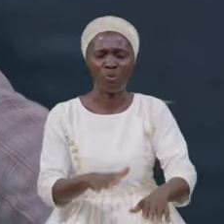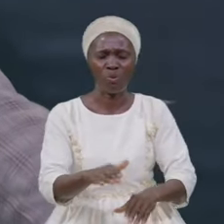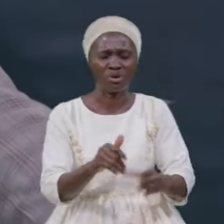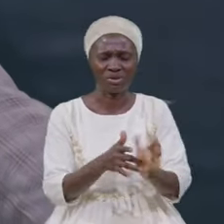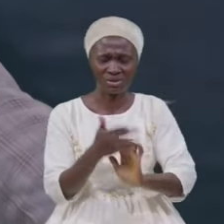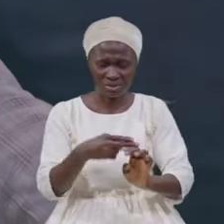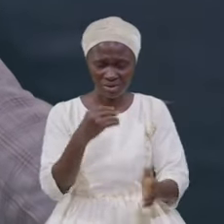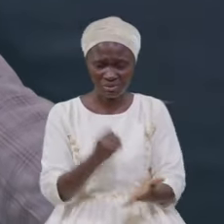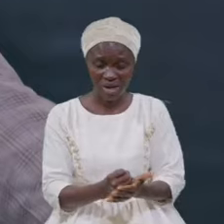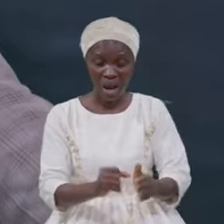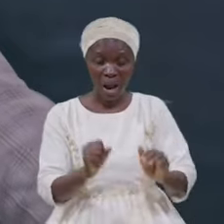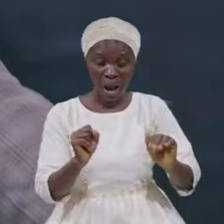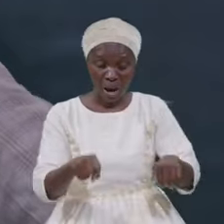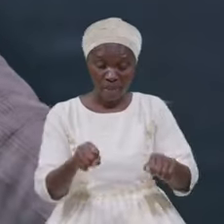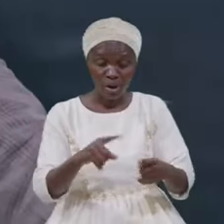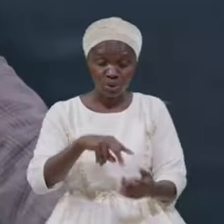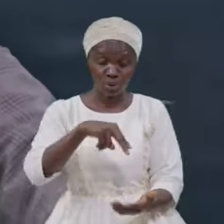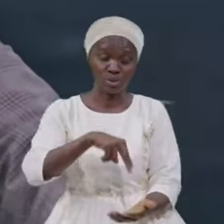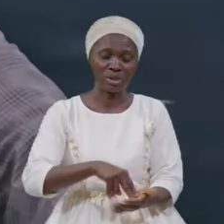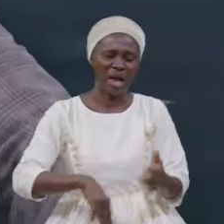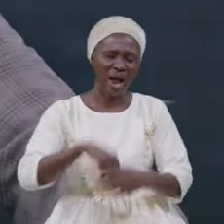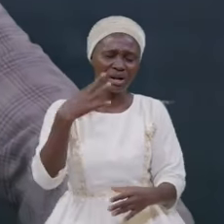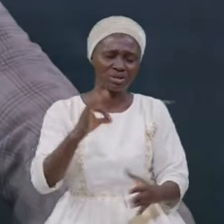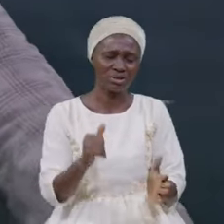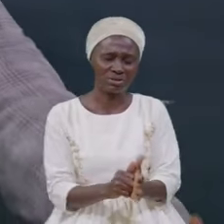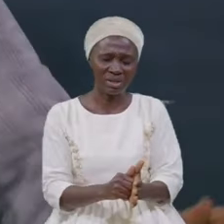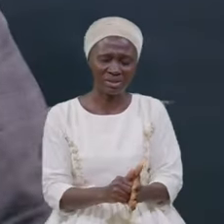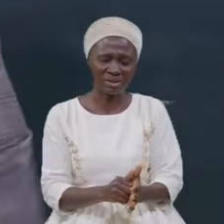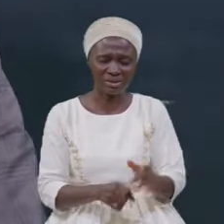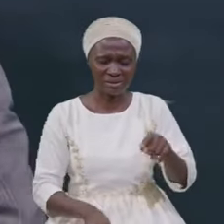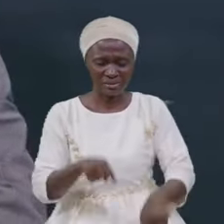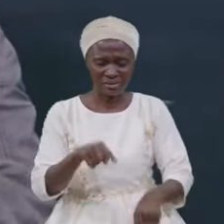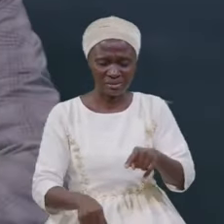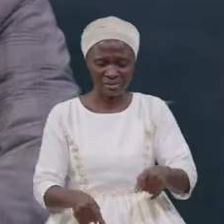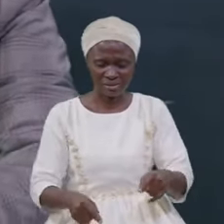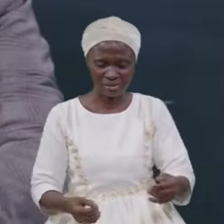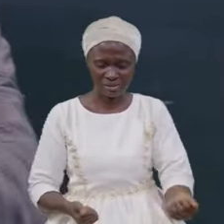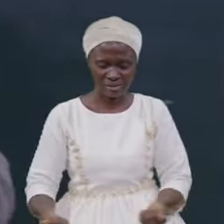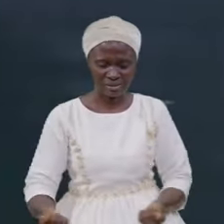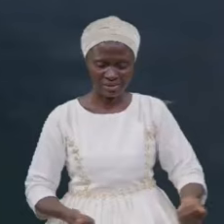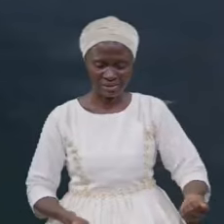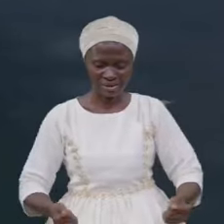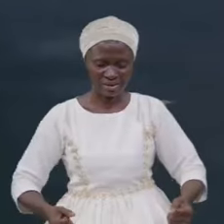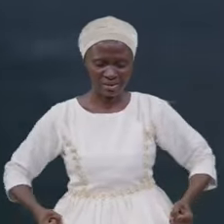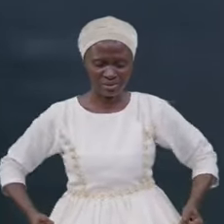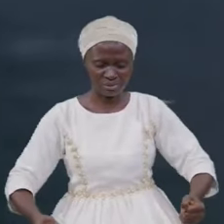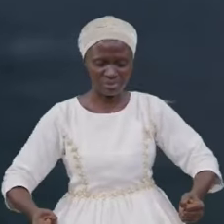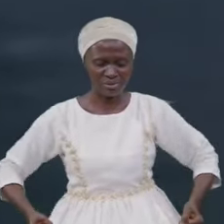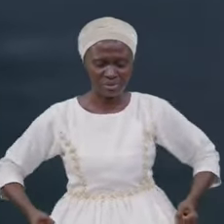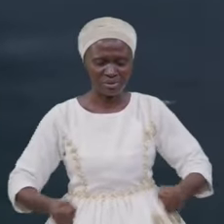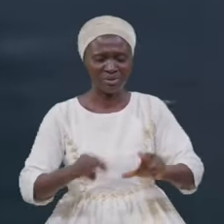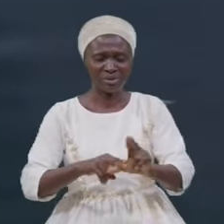te distinguer, et tu vas jeter les béquilles, et tu as la capacité de toi, mais